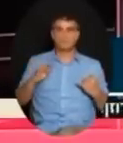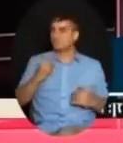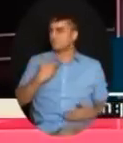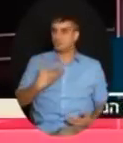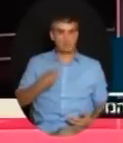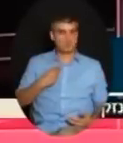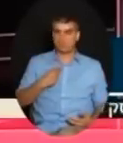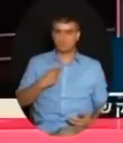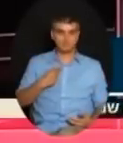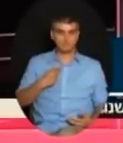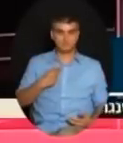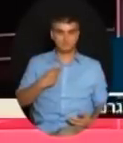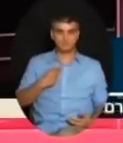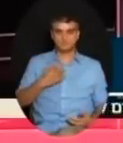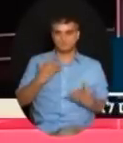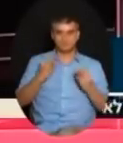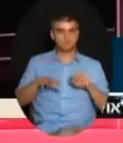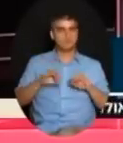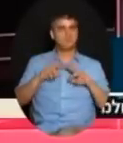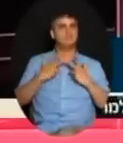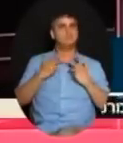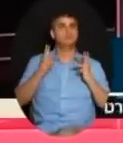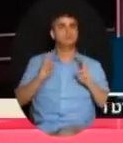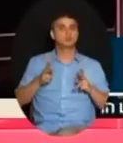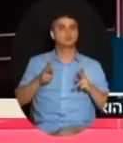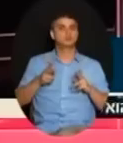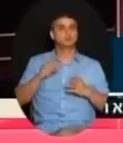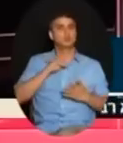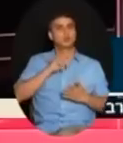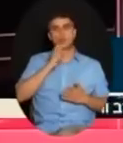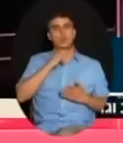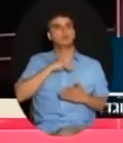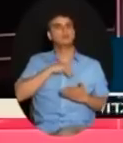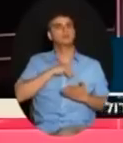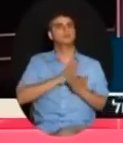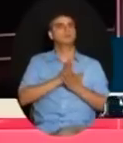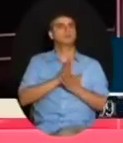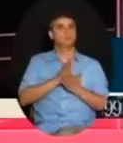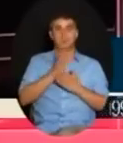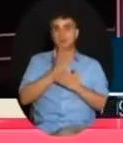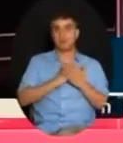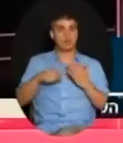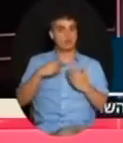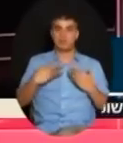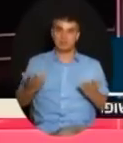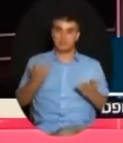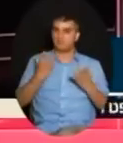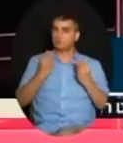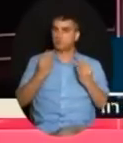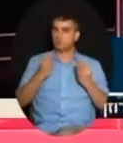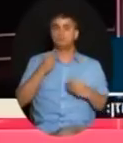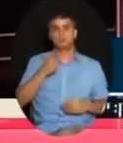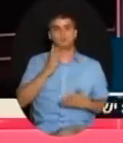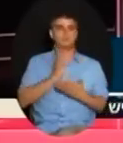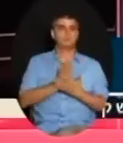להם, להרבה נבחרי ציבור, יש קוד מוסרי פנימי. לחלקים לצערי אין, ויש המון כאלה